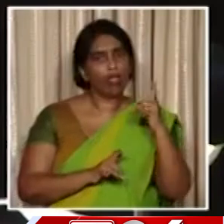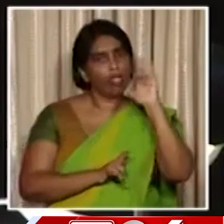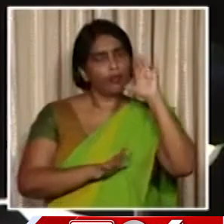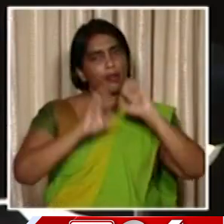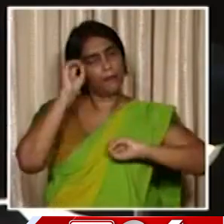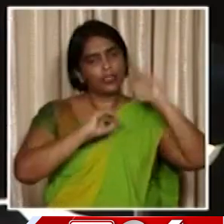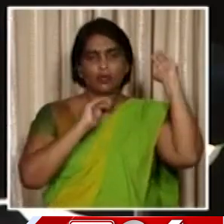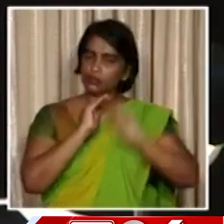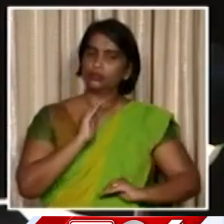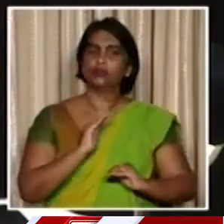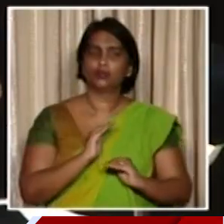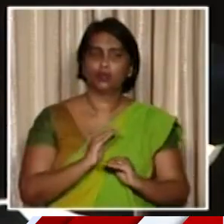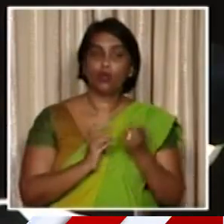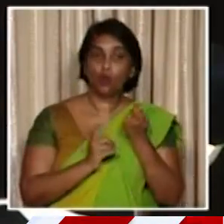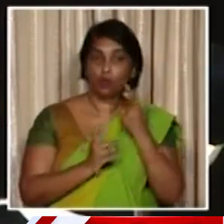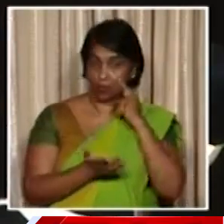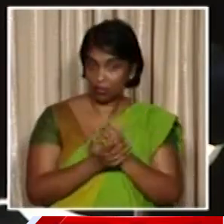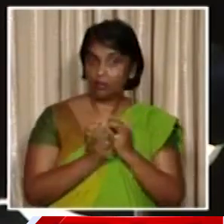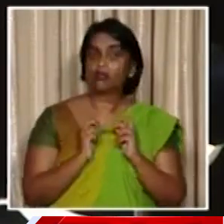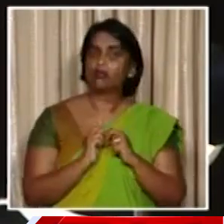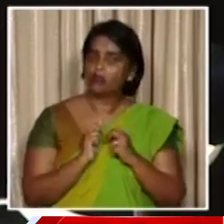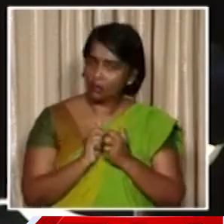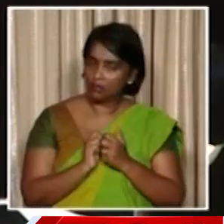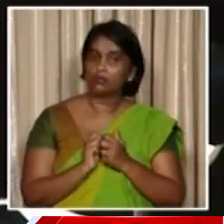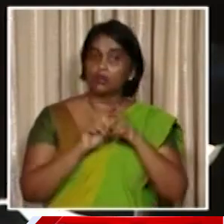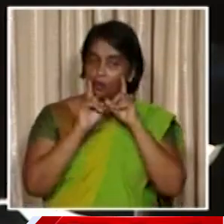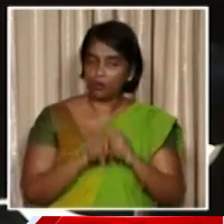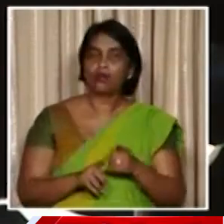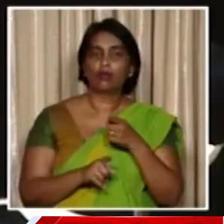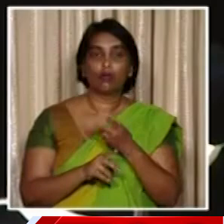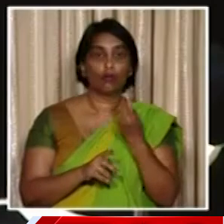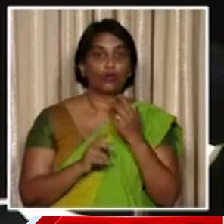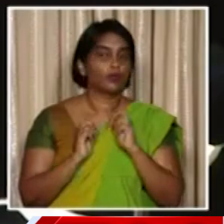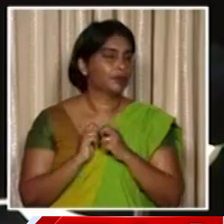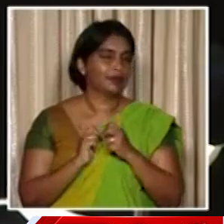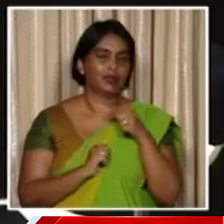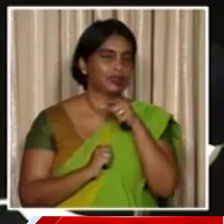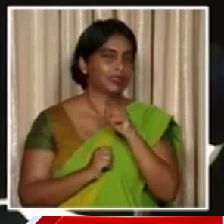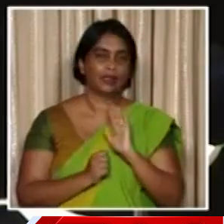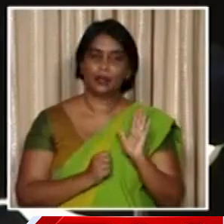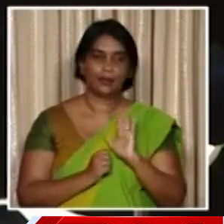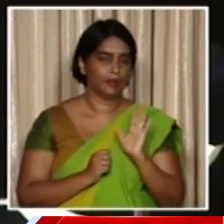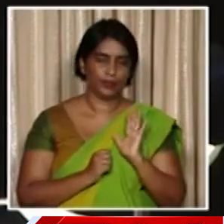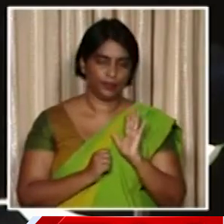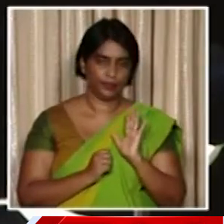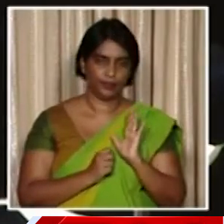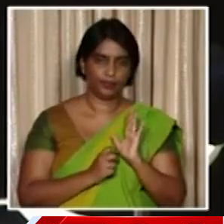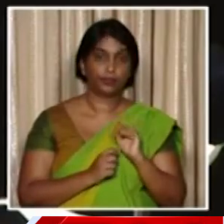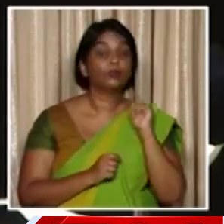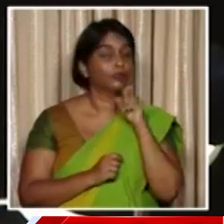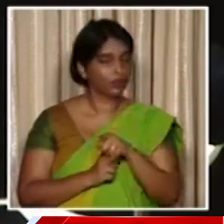කපමු. මුදල් පිළිබඳ ප්‍රශ්නයක් නම් ඒ නිසා මේ මුදල් පිළිබඳ ප්‍රශ්නයක් නෙවෙයි ගරු සභාපතිතුමනි තියෙන්නේ.